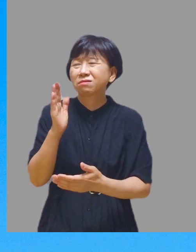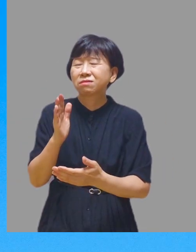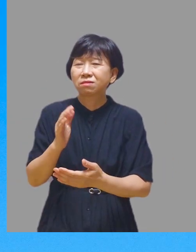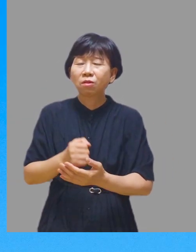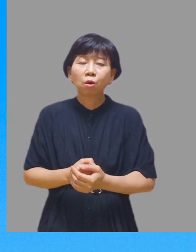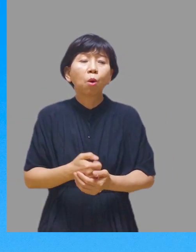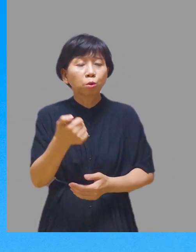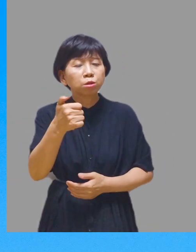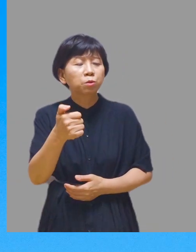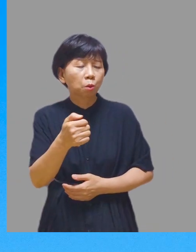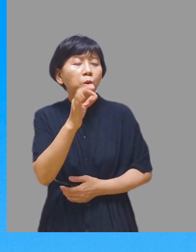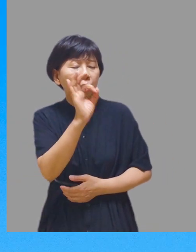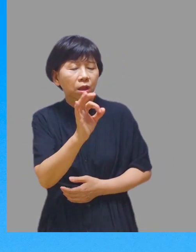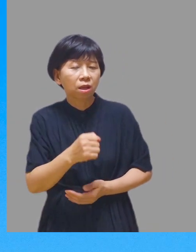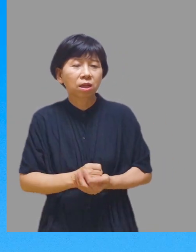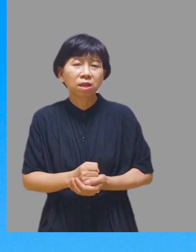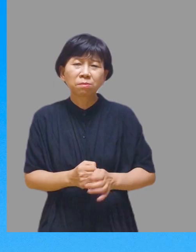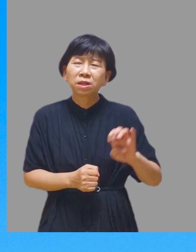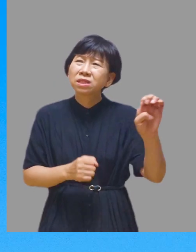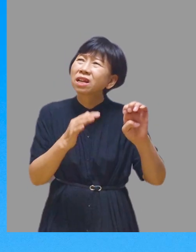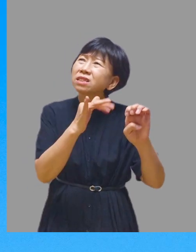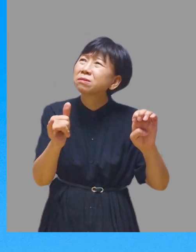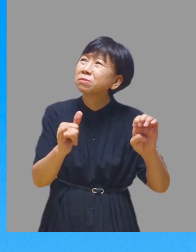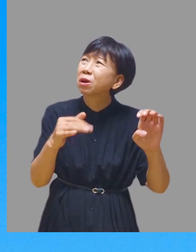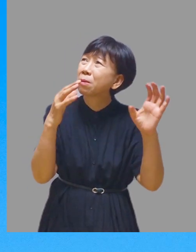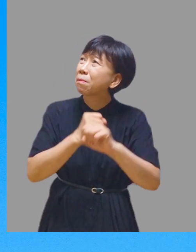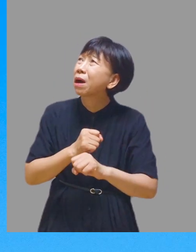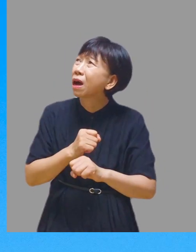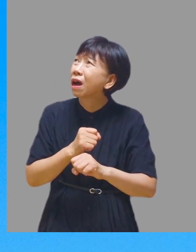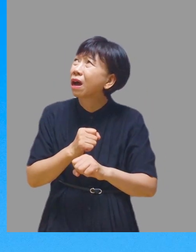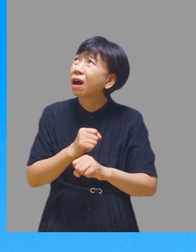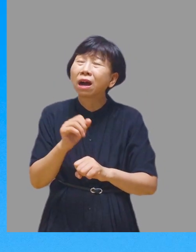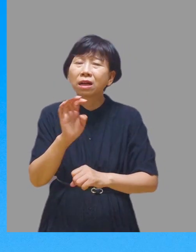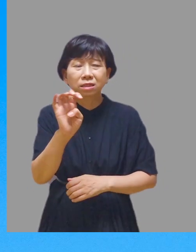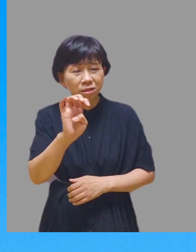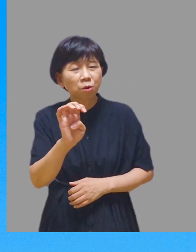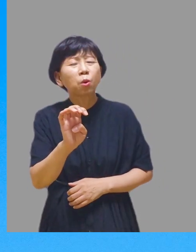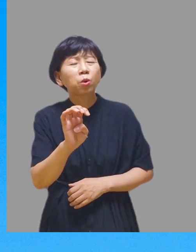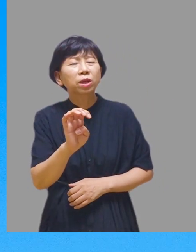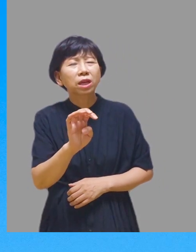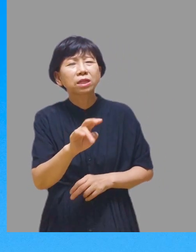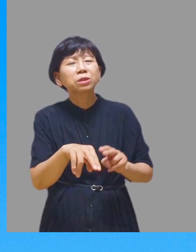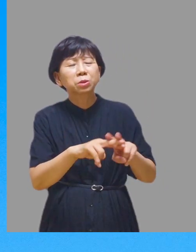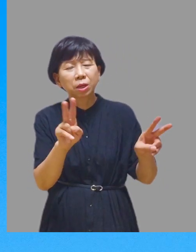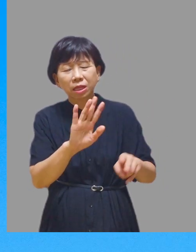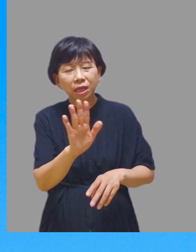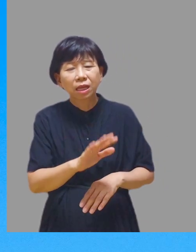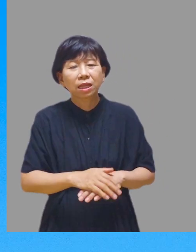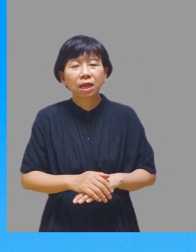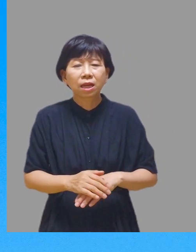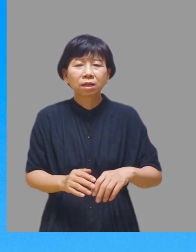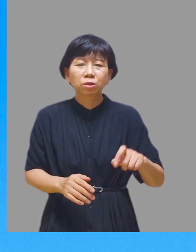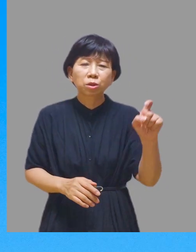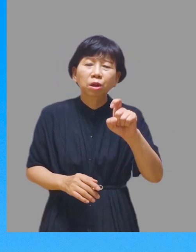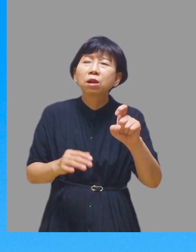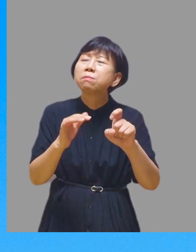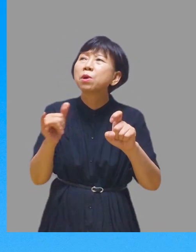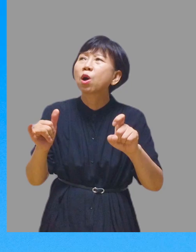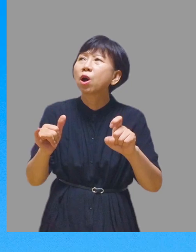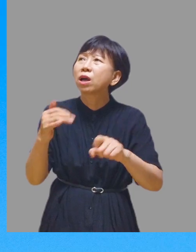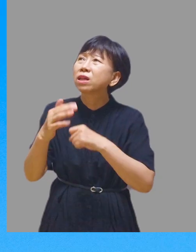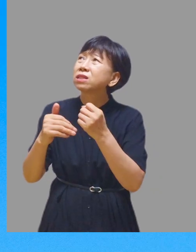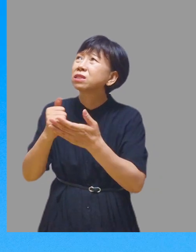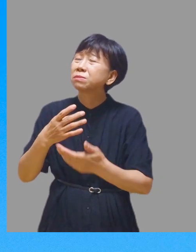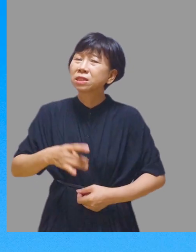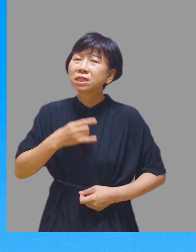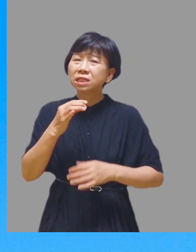내가 멸하지 않아. 하나님 45명만 있으면 어떻게 멸하지 않을게. 40명만 있으면 30명, 20명, 10명만 있으면 어떻게